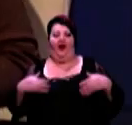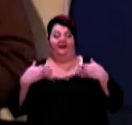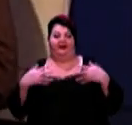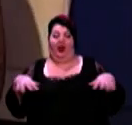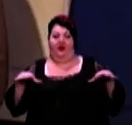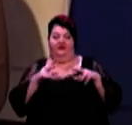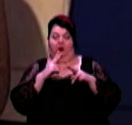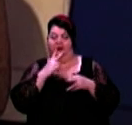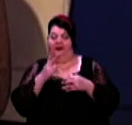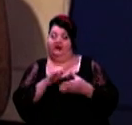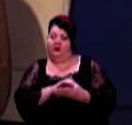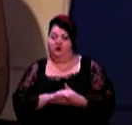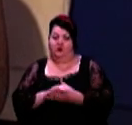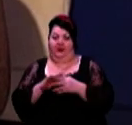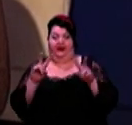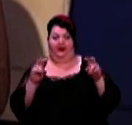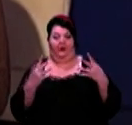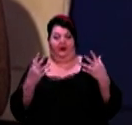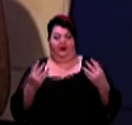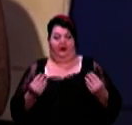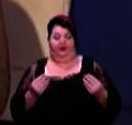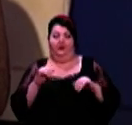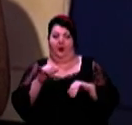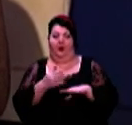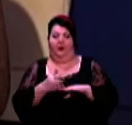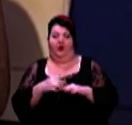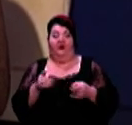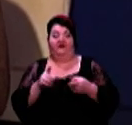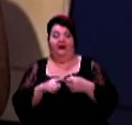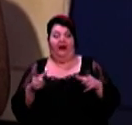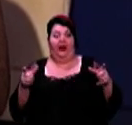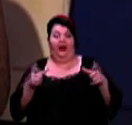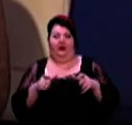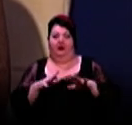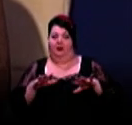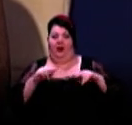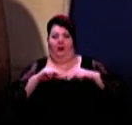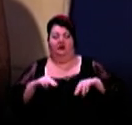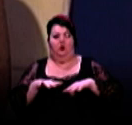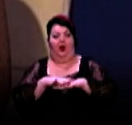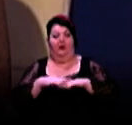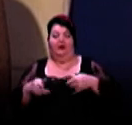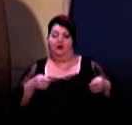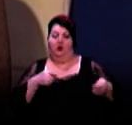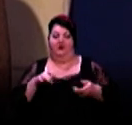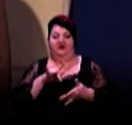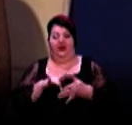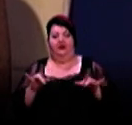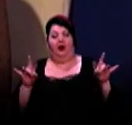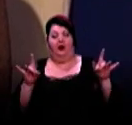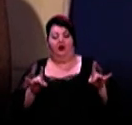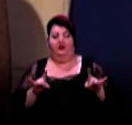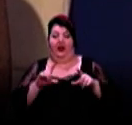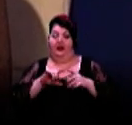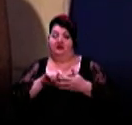Вітаю всіх, хто дивиться Суспільне. Тема дня в ефірі. У Полтаві у зв'язку з карантином не працюють ринки, торгові центри, ресторани, салони